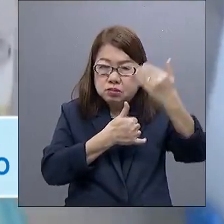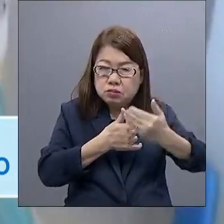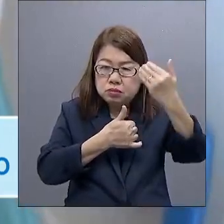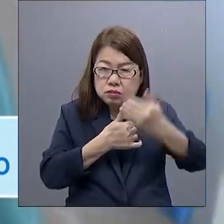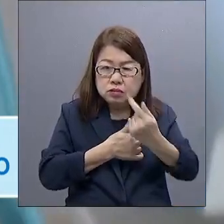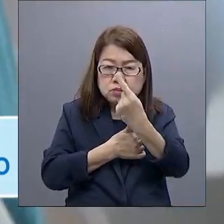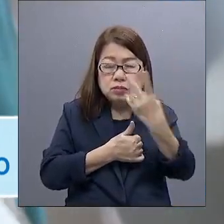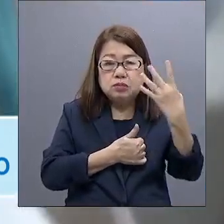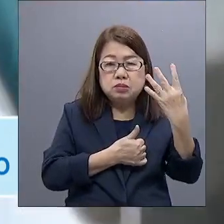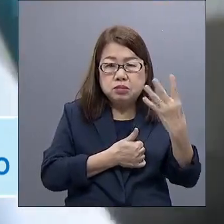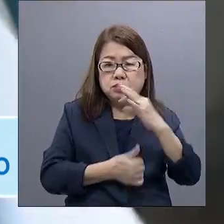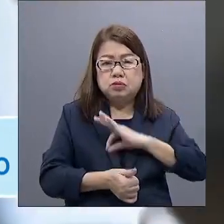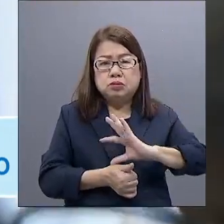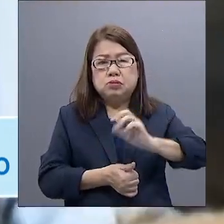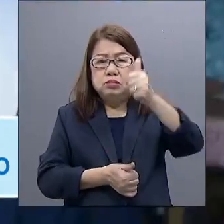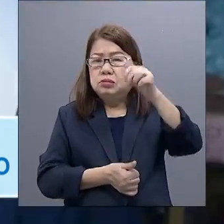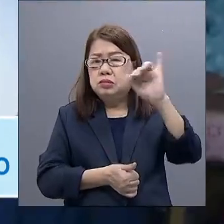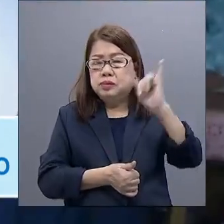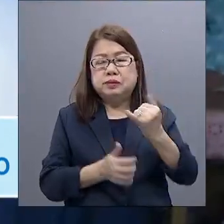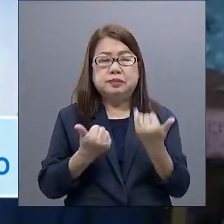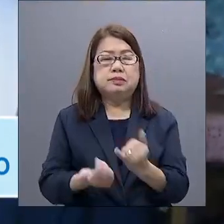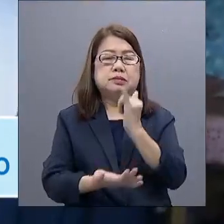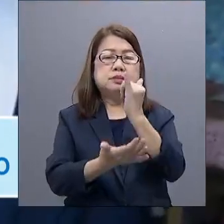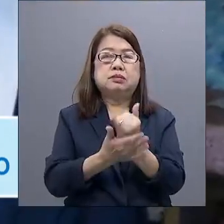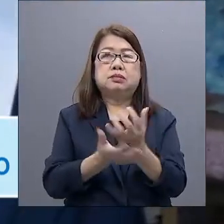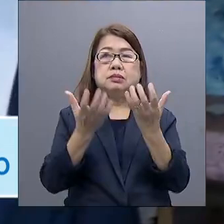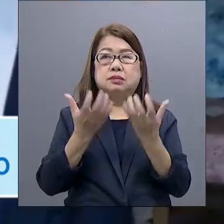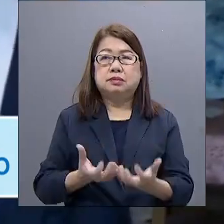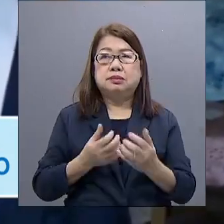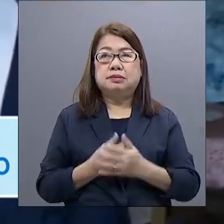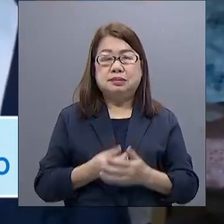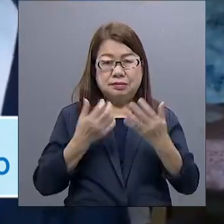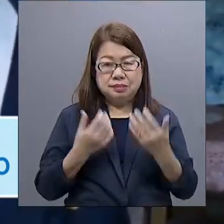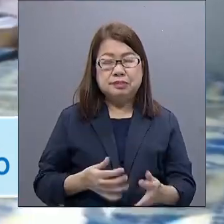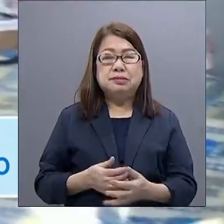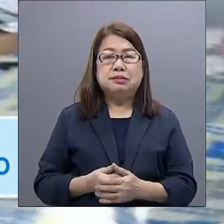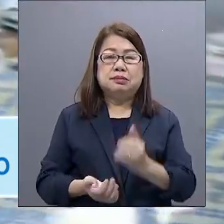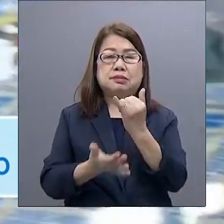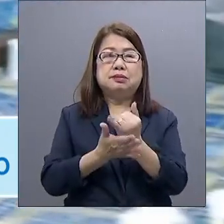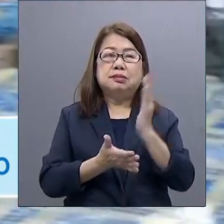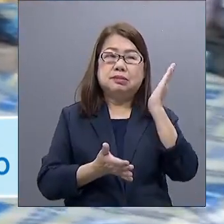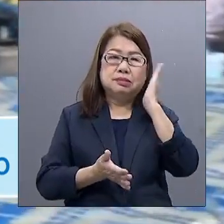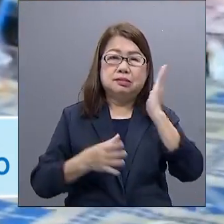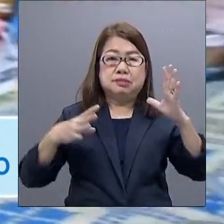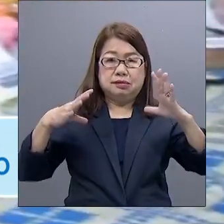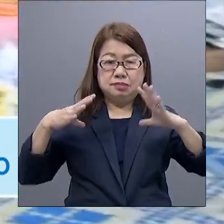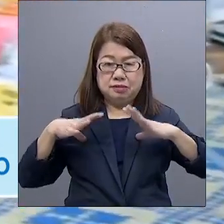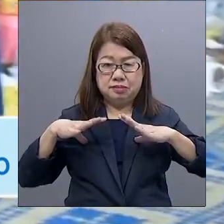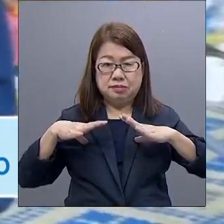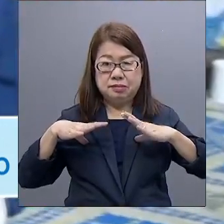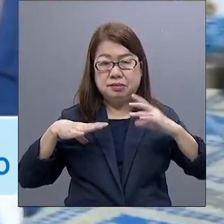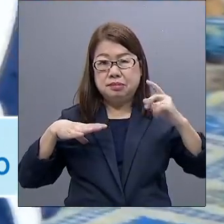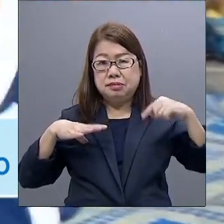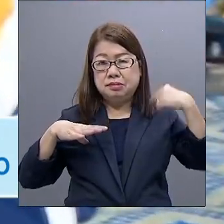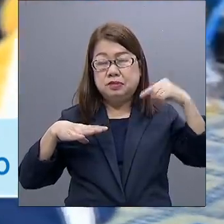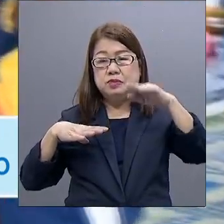ขึ้น ตอนนี้กลายเปผู้พิการป่วยติดเตียงจากนั้นก็มาพักอาศัยอยู่ทบานของน้องสาวพรรยา อยู่ที่หมู่เจ็